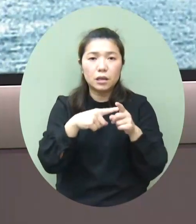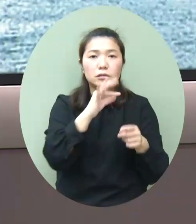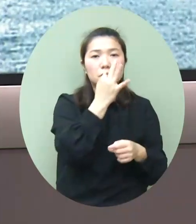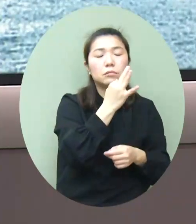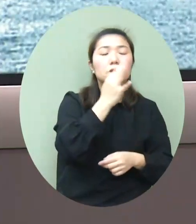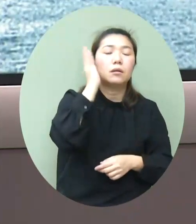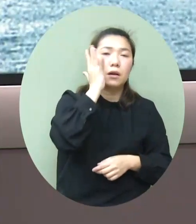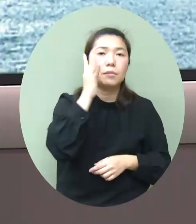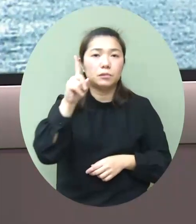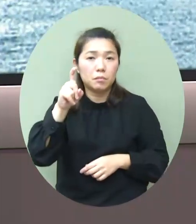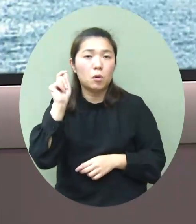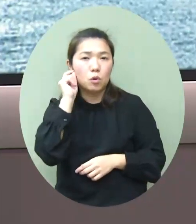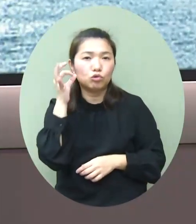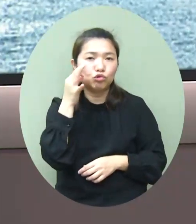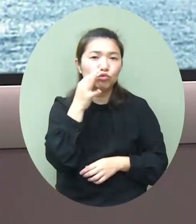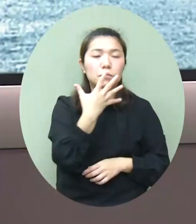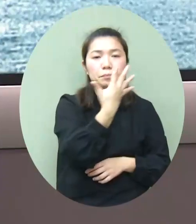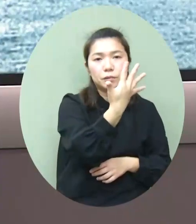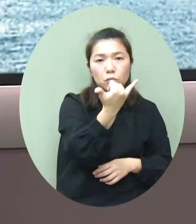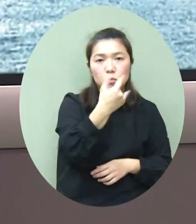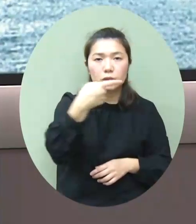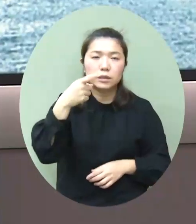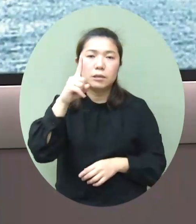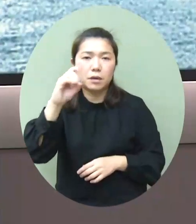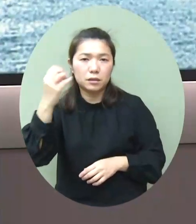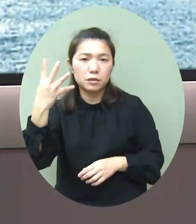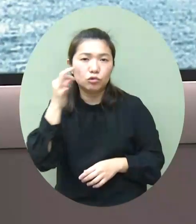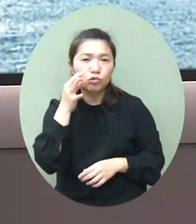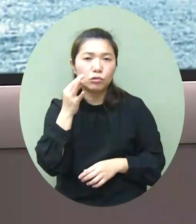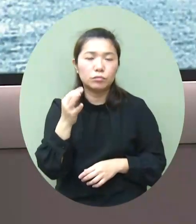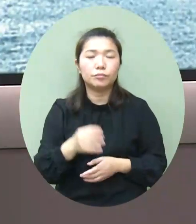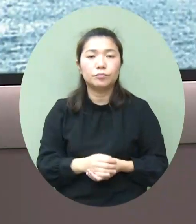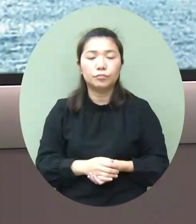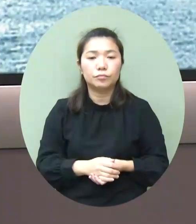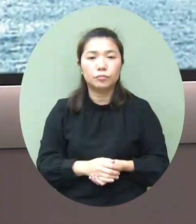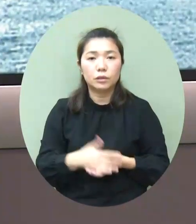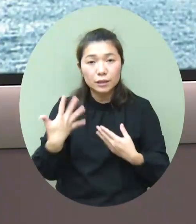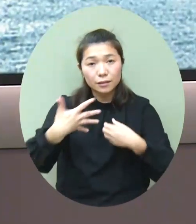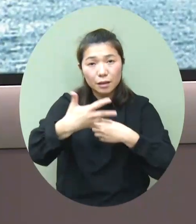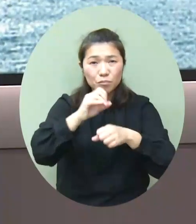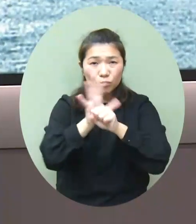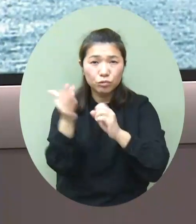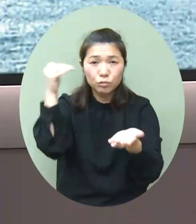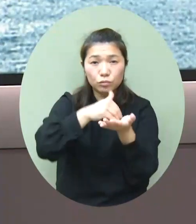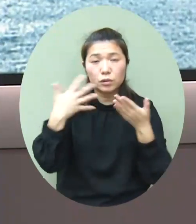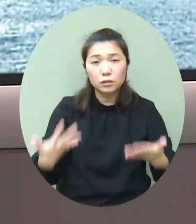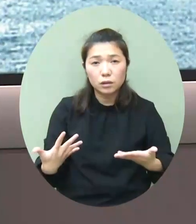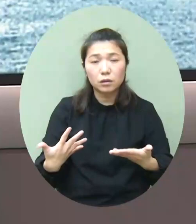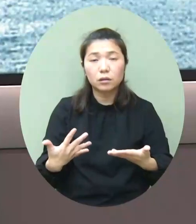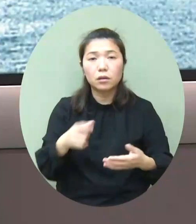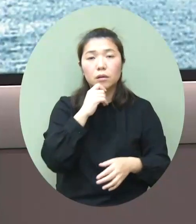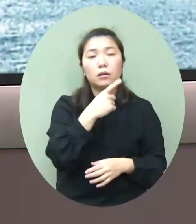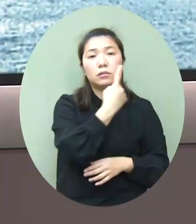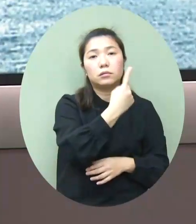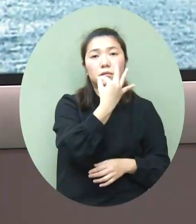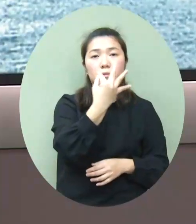就是33男19女，年龄就是56到104岁。到在第五